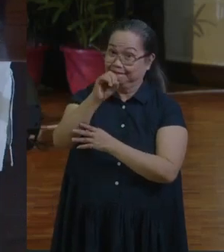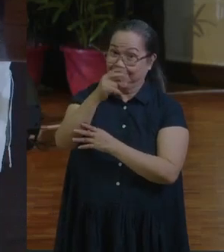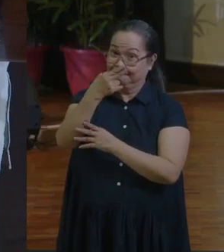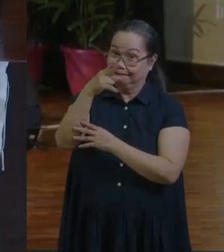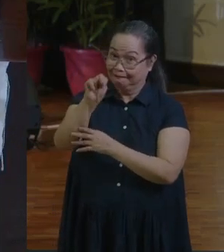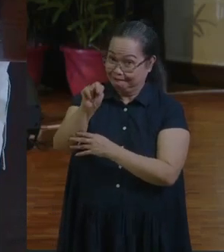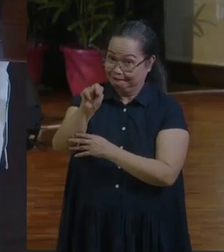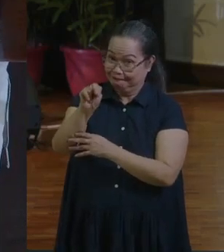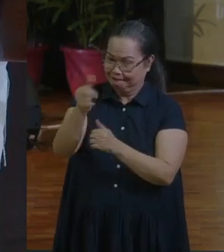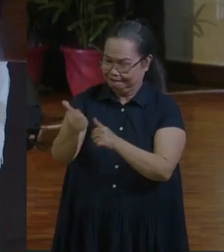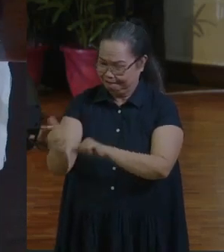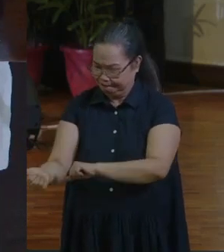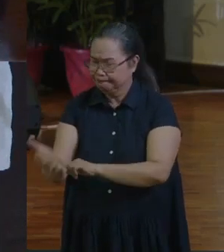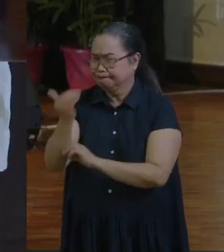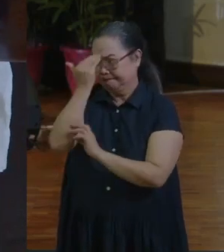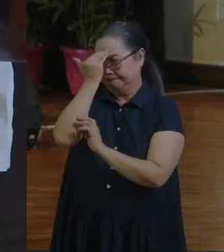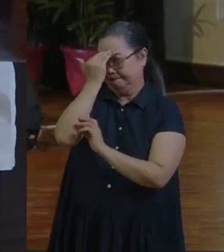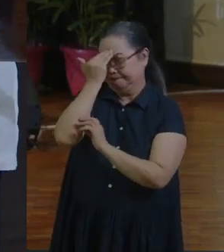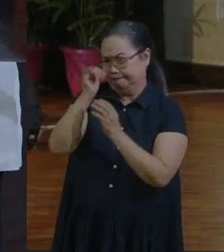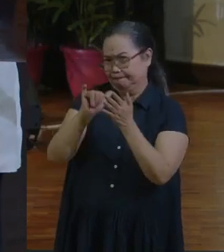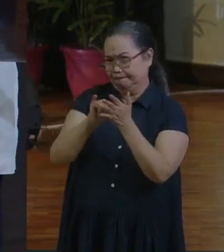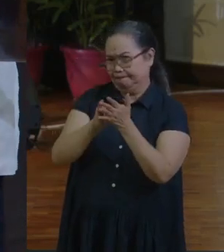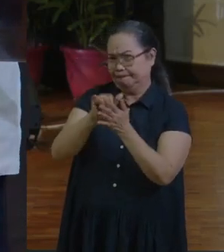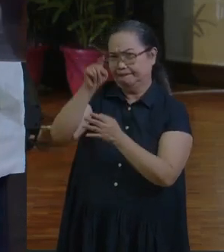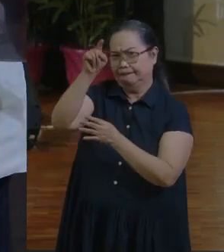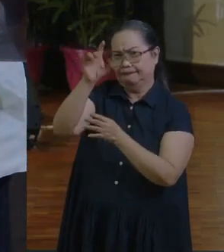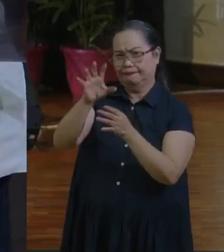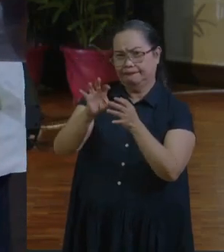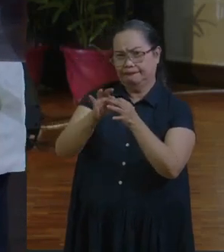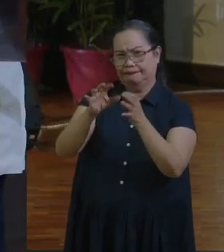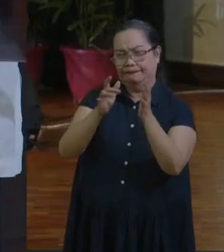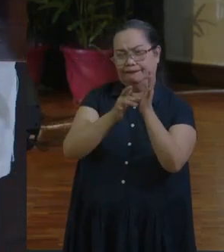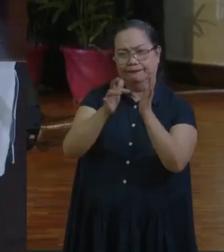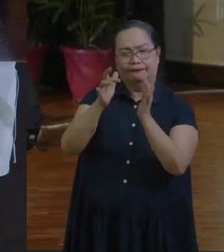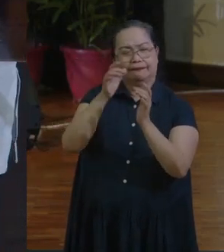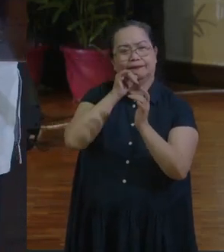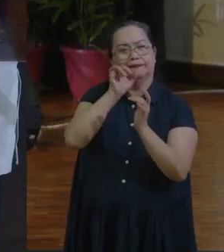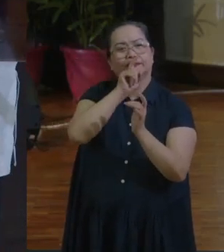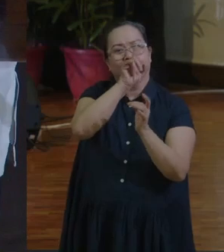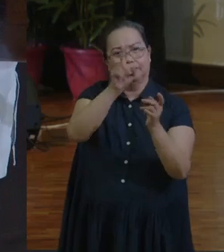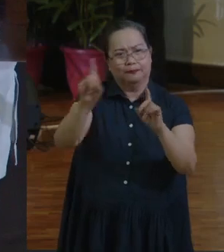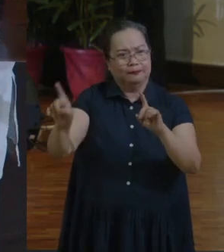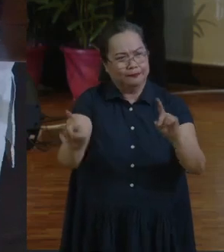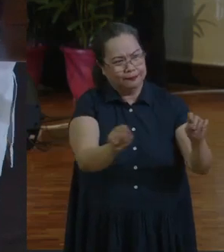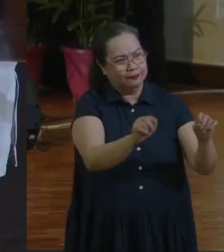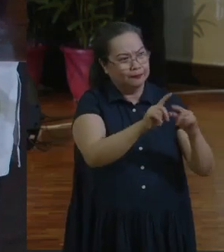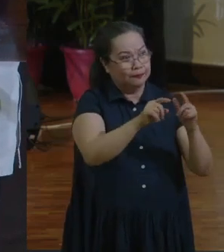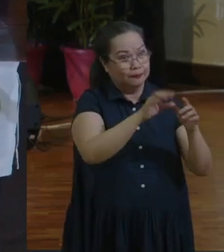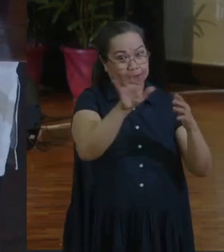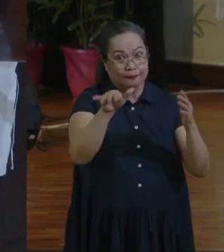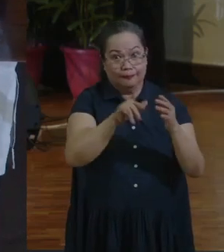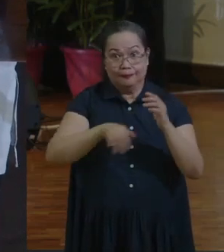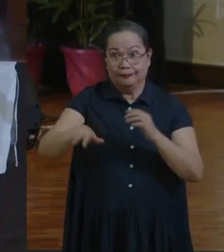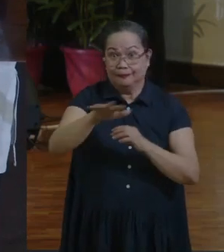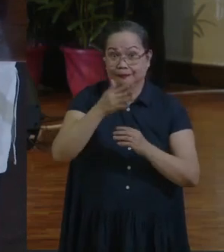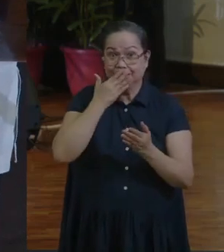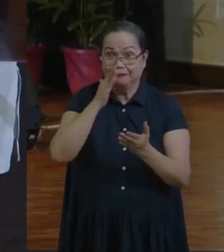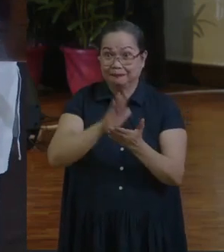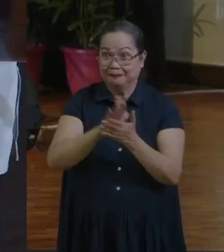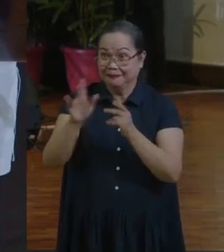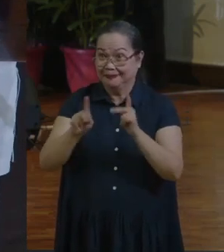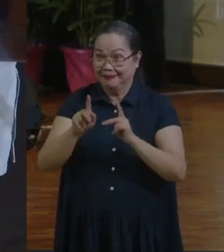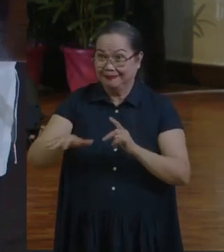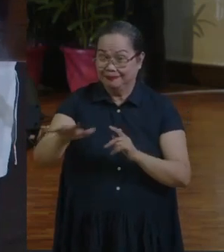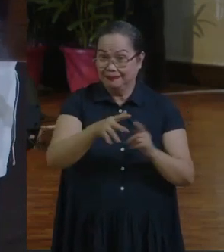the Baptist, na gagawin ng Mesiyas at mangyayari sa lahat ng masasama sa